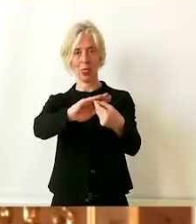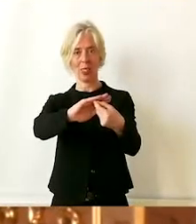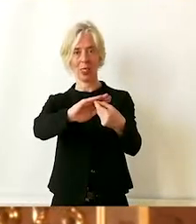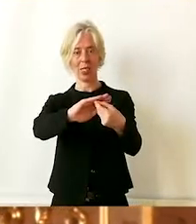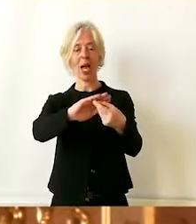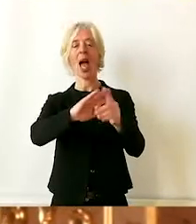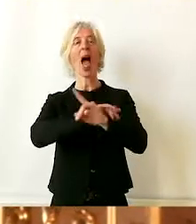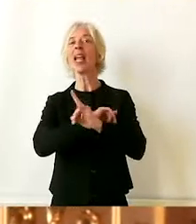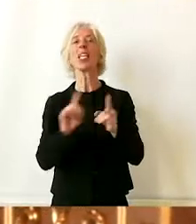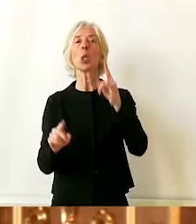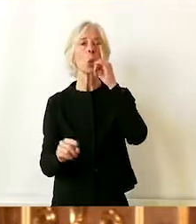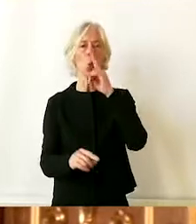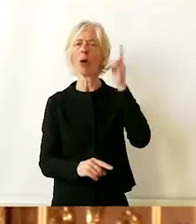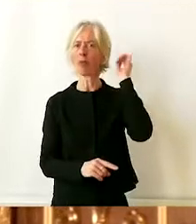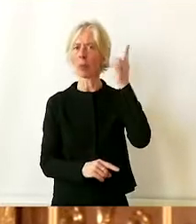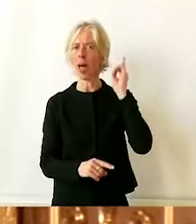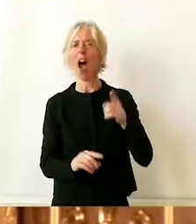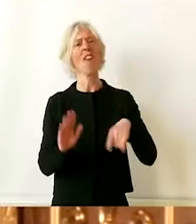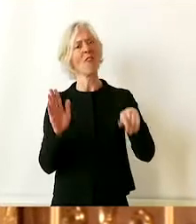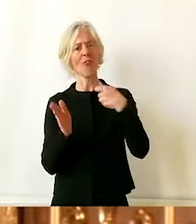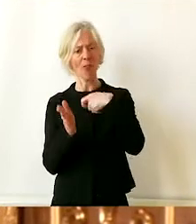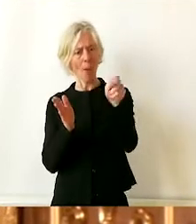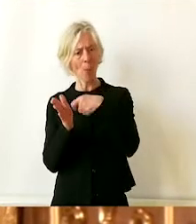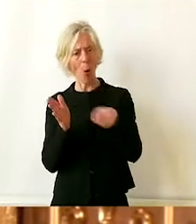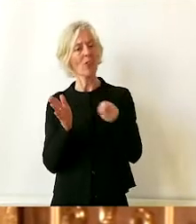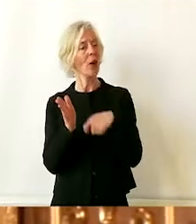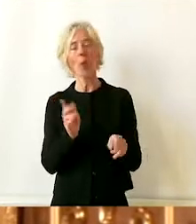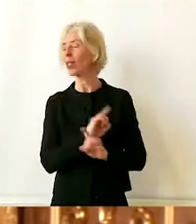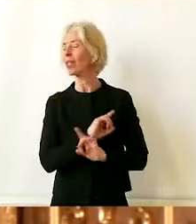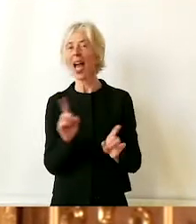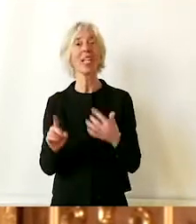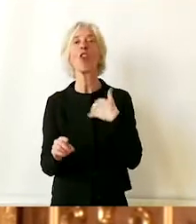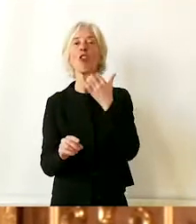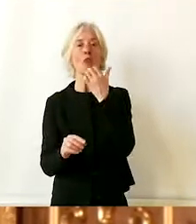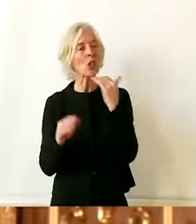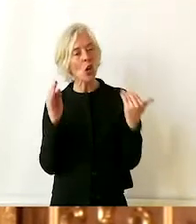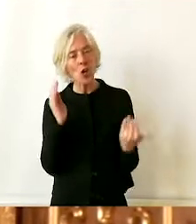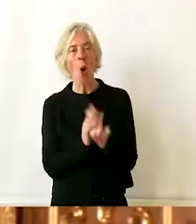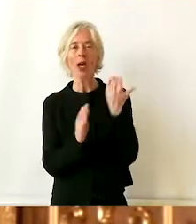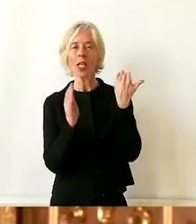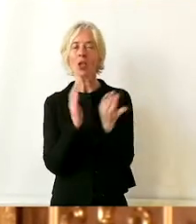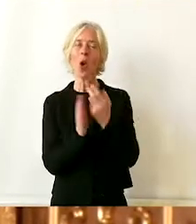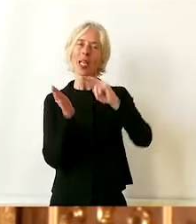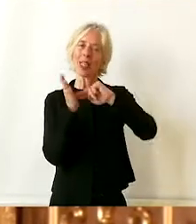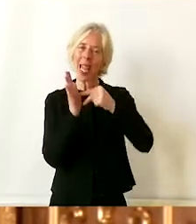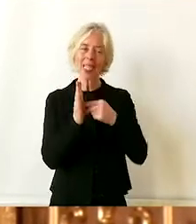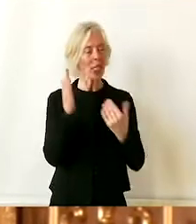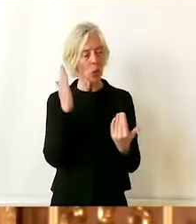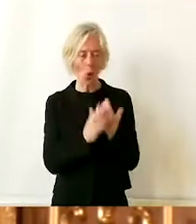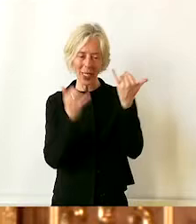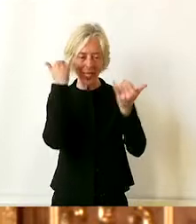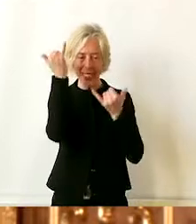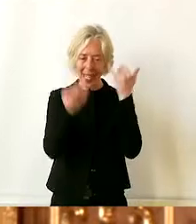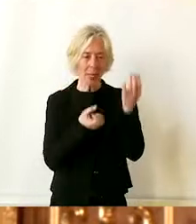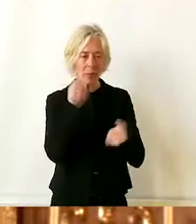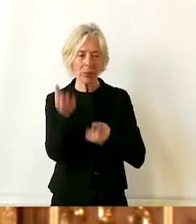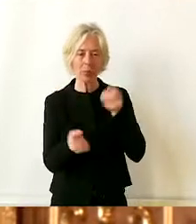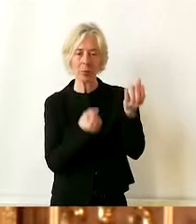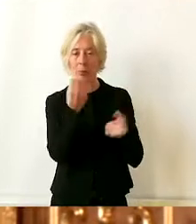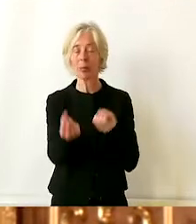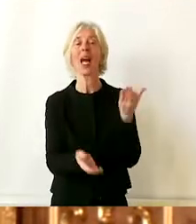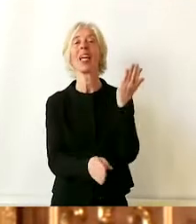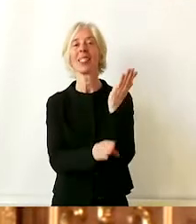und Verbote zu agieren, sondern sehr stark über Innovationen, die vielleicht sogar größere Wirkungen haben. Und damit wollen wir heute